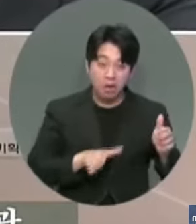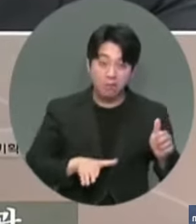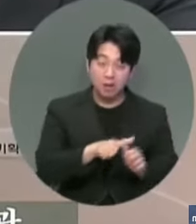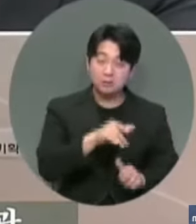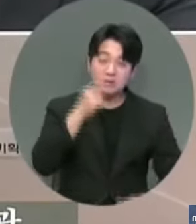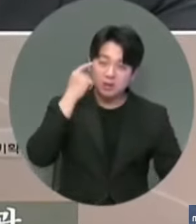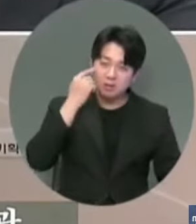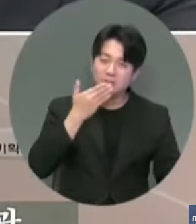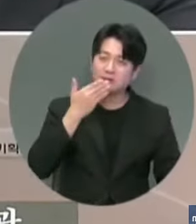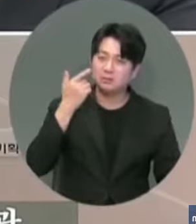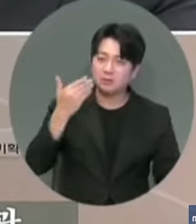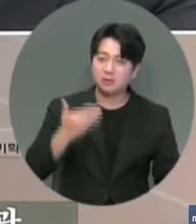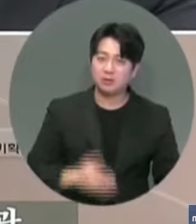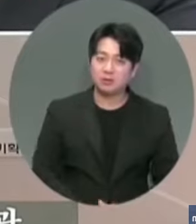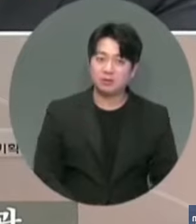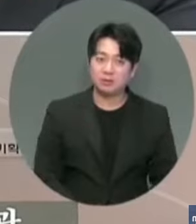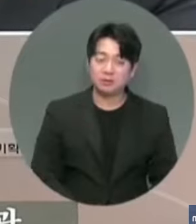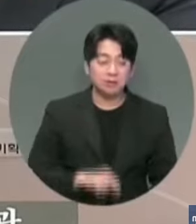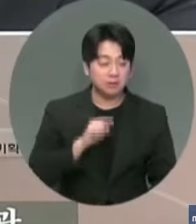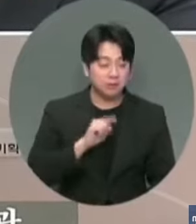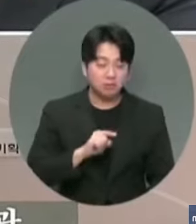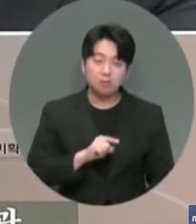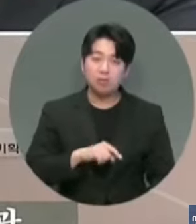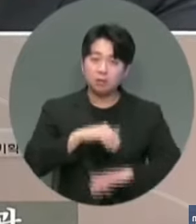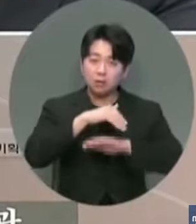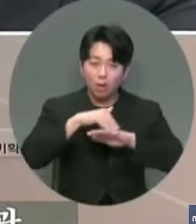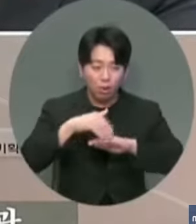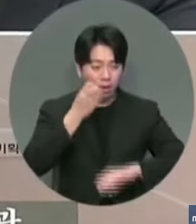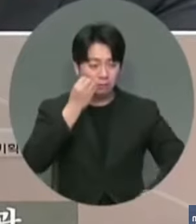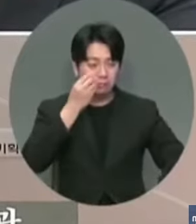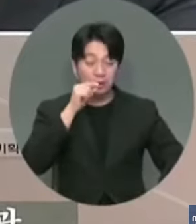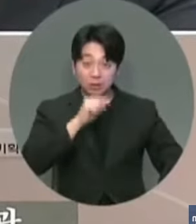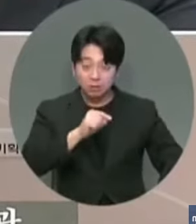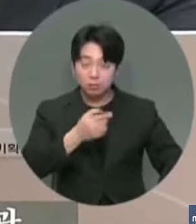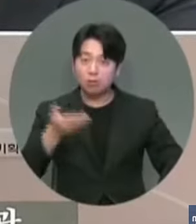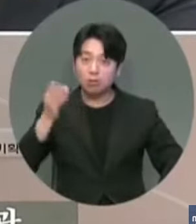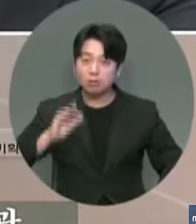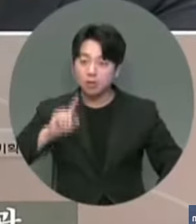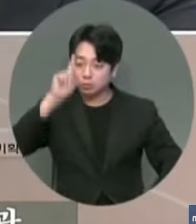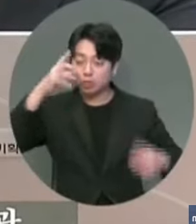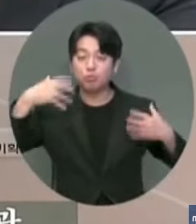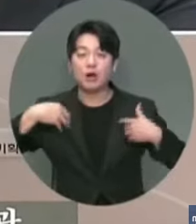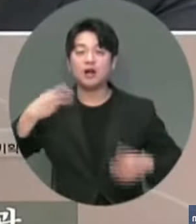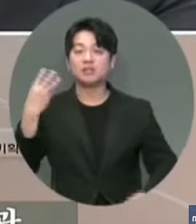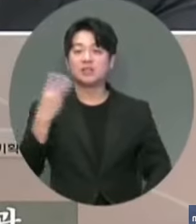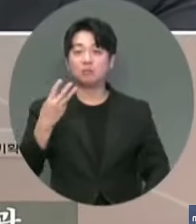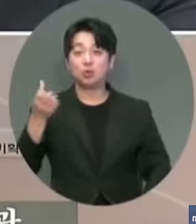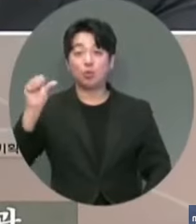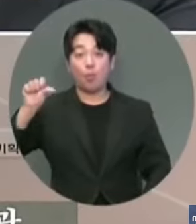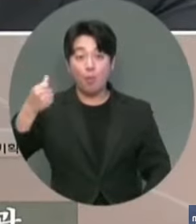문제는 이런 말도 안 되는 계획에 우리 혈세가 3,500억이 넘게 들어가는 게 이게 말이나 됩니까?